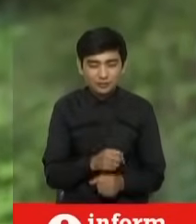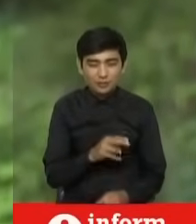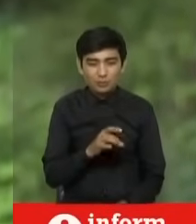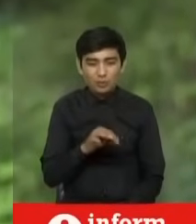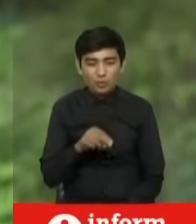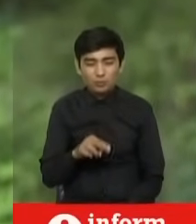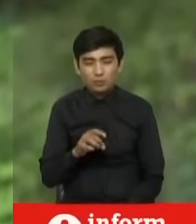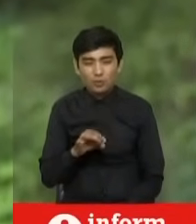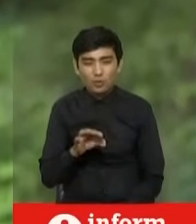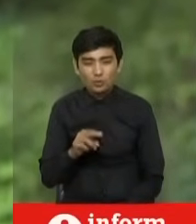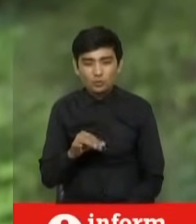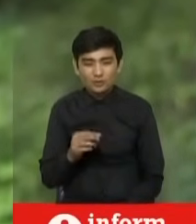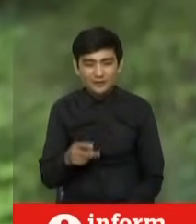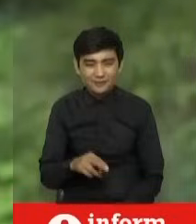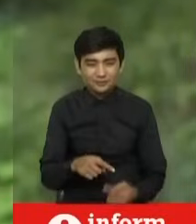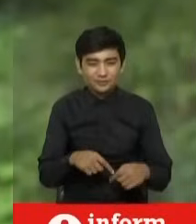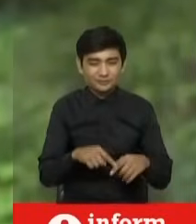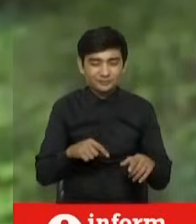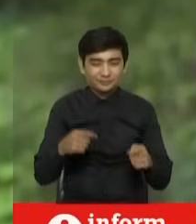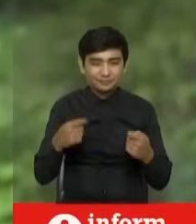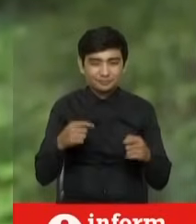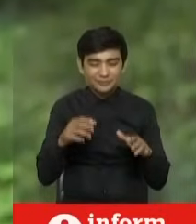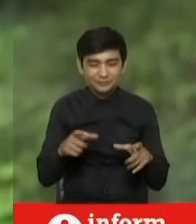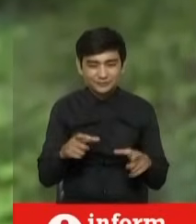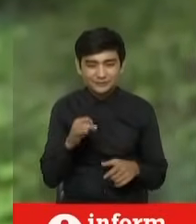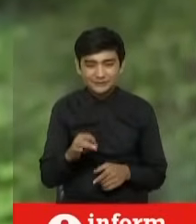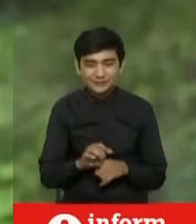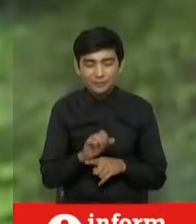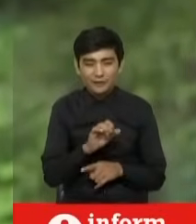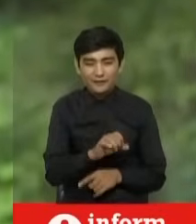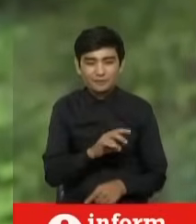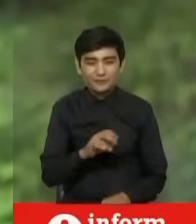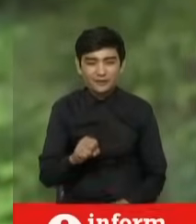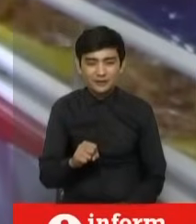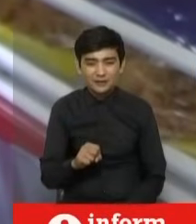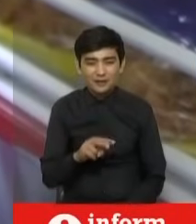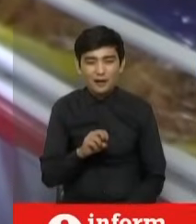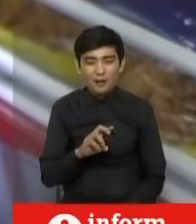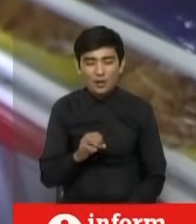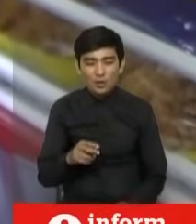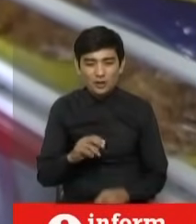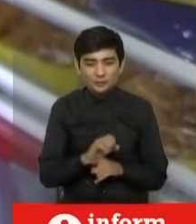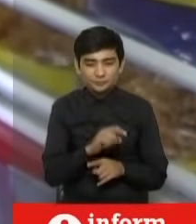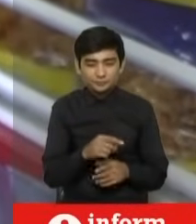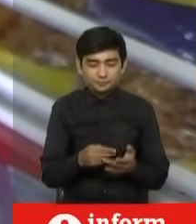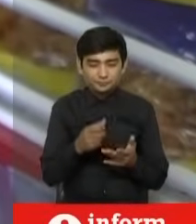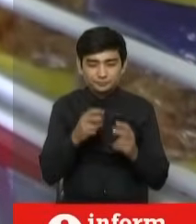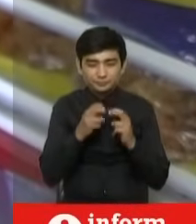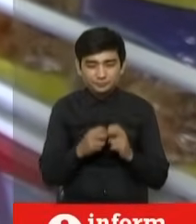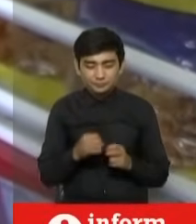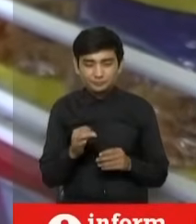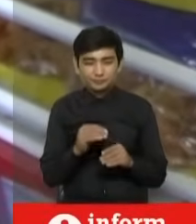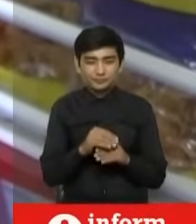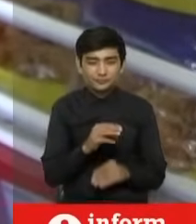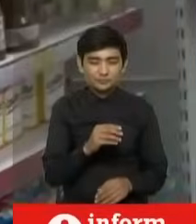продукции на торговых объектах и направляем его в лабораторию. С одной стороны, пищевые добавки